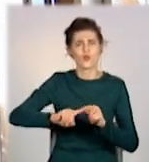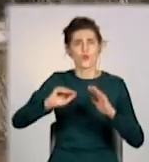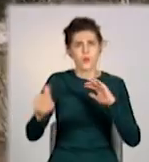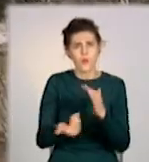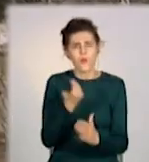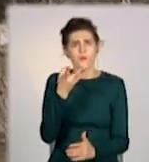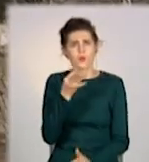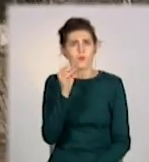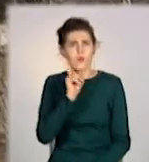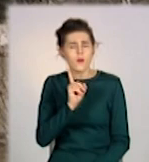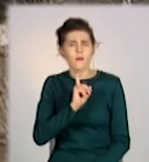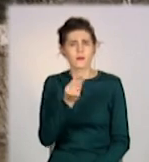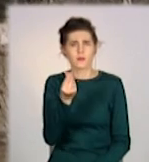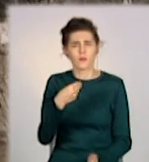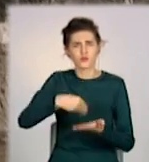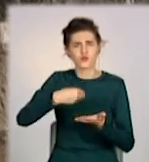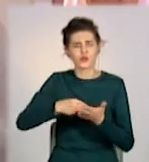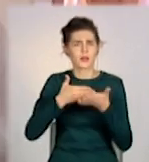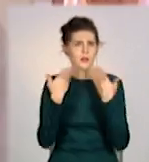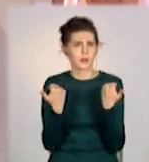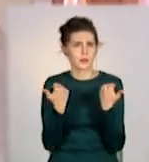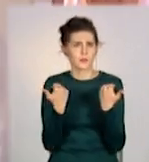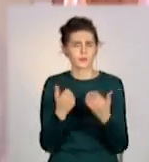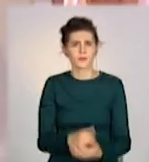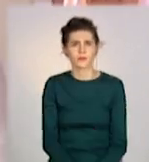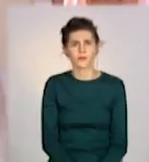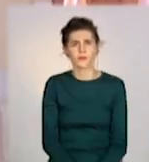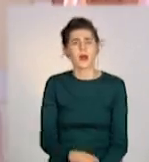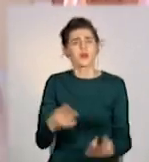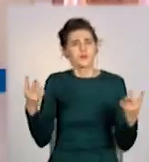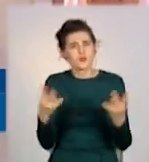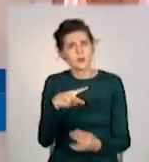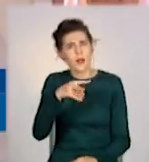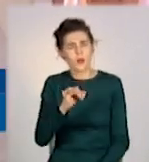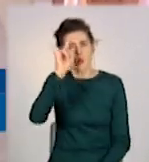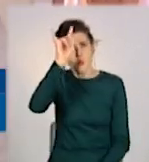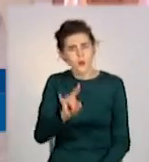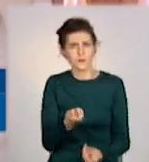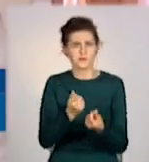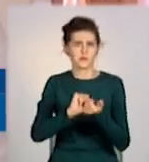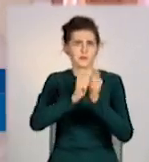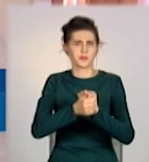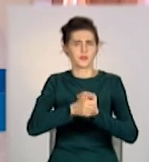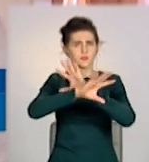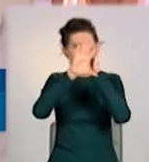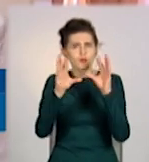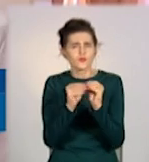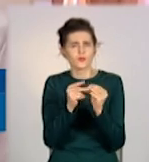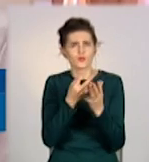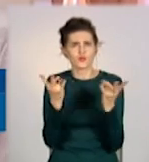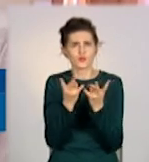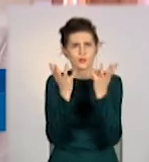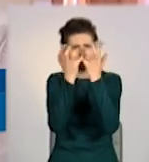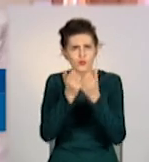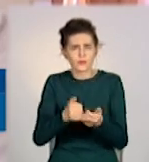переселенців, однак коштів на це в міському бюджеті немає. Можна було б і вікна замінити, можна було б і вхідну групу. Це у нас все розсітано, це у